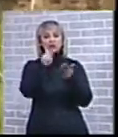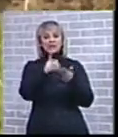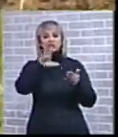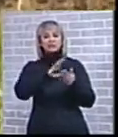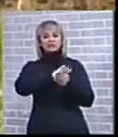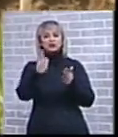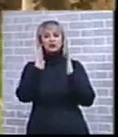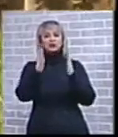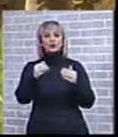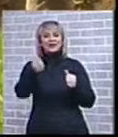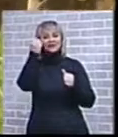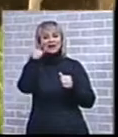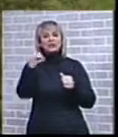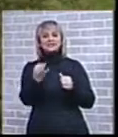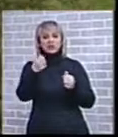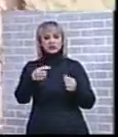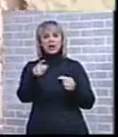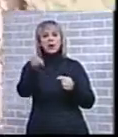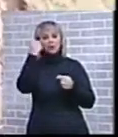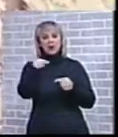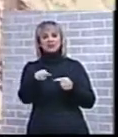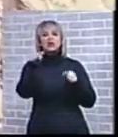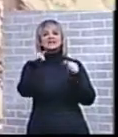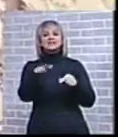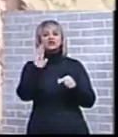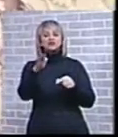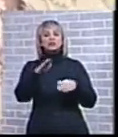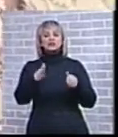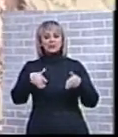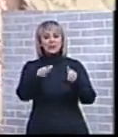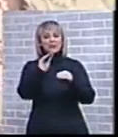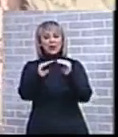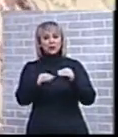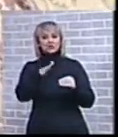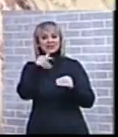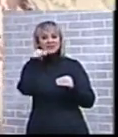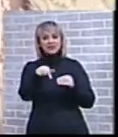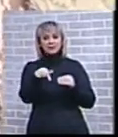быть не только данью исторической памяти. Здесь будут проложены со временем